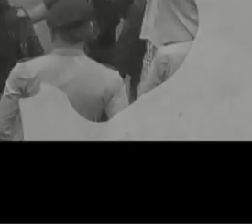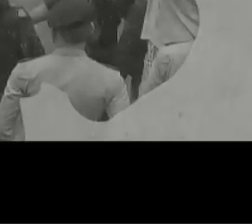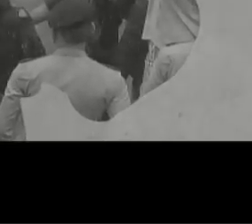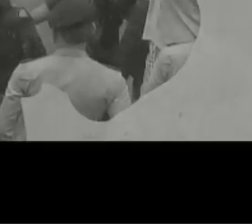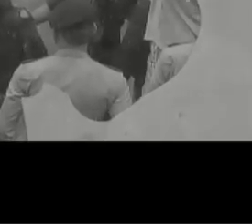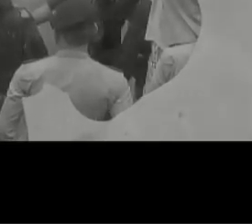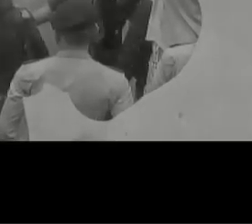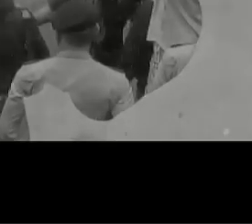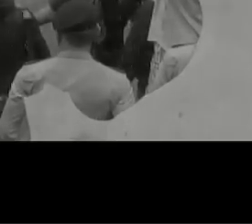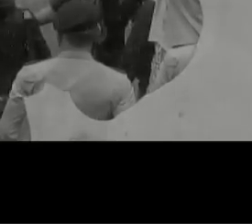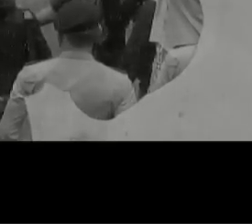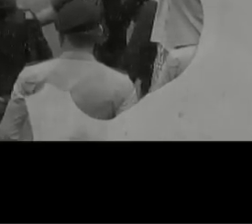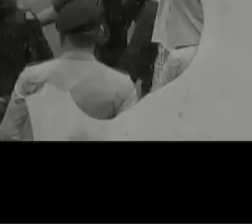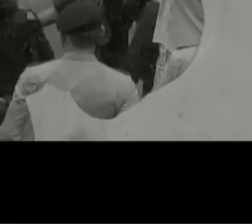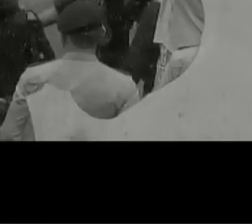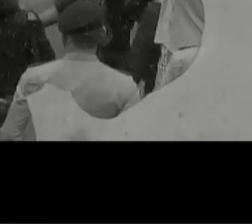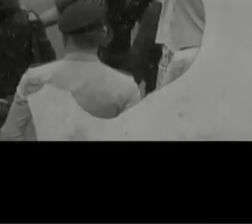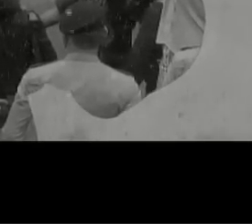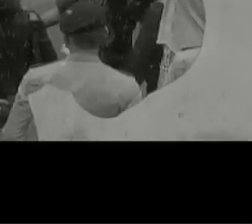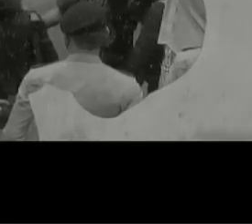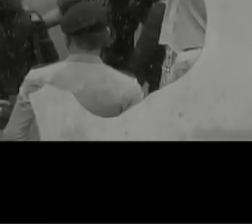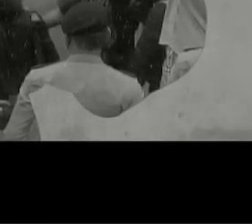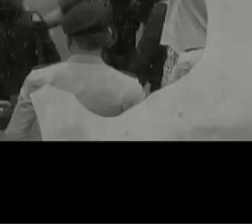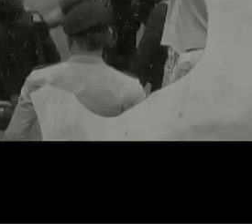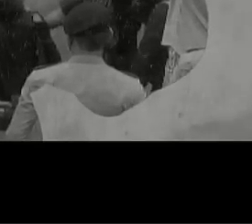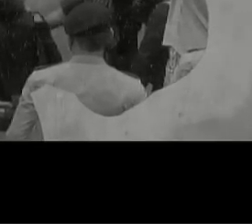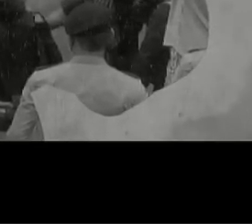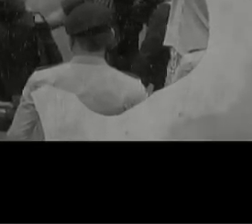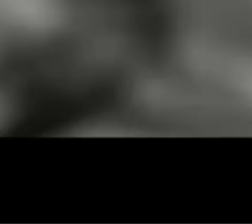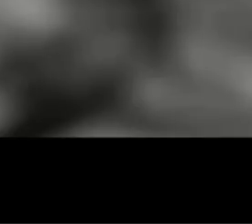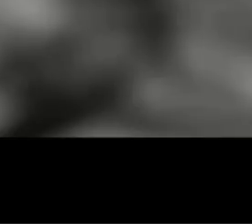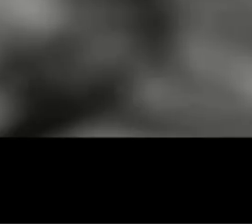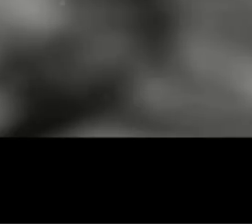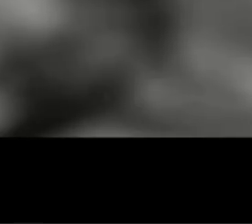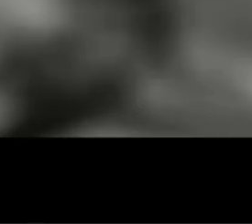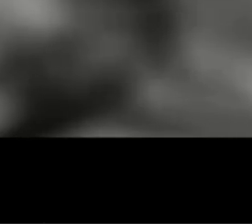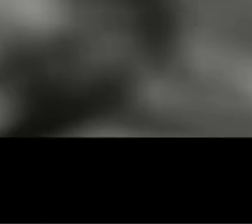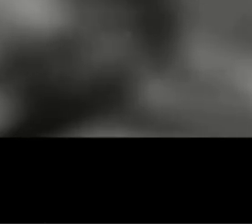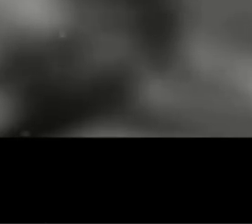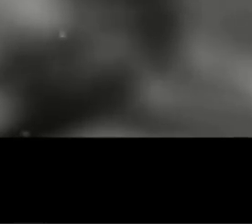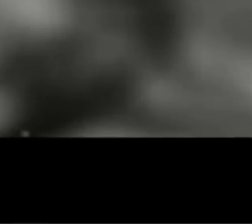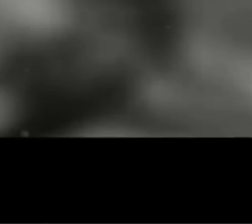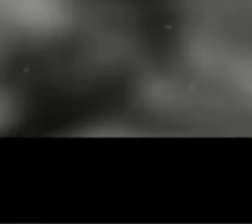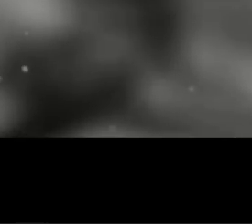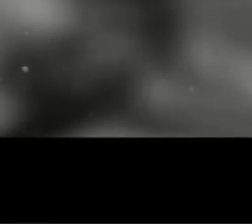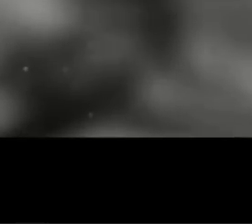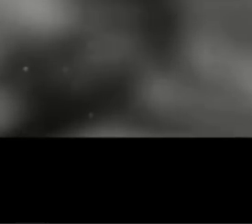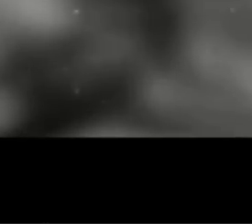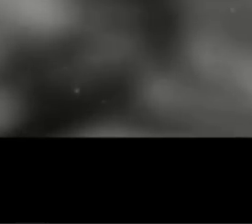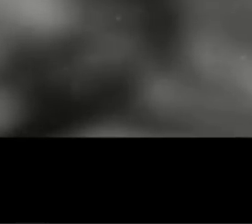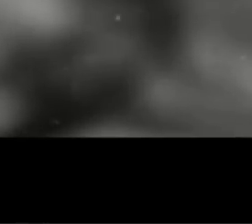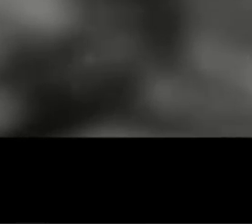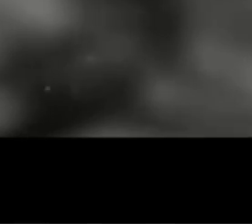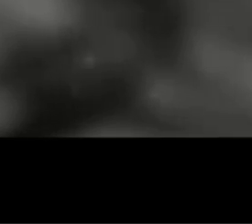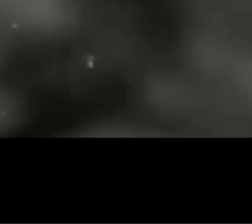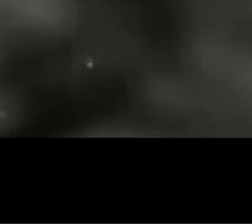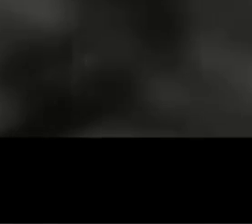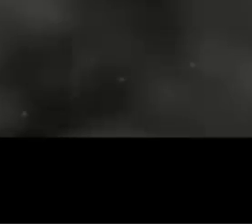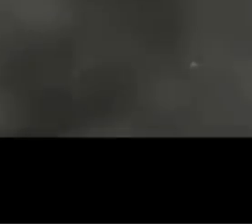Asal kalian tidak membawa ego, bergerombol di sana-sini, berhahaha mengabaikan yang diatur.